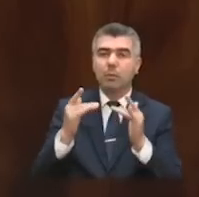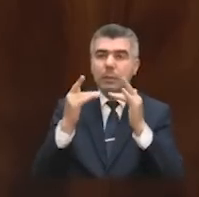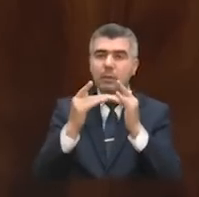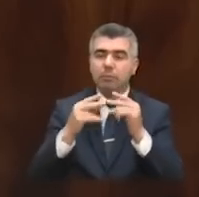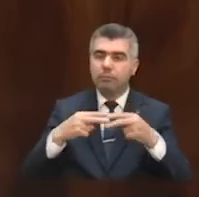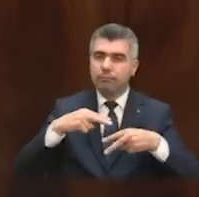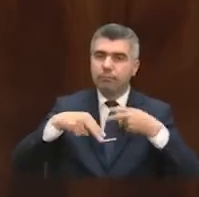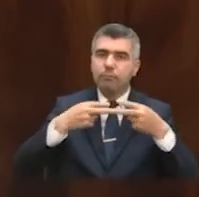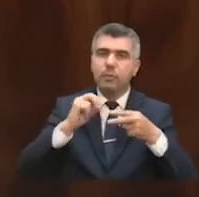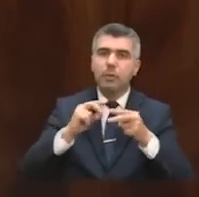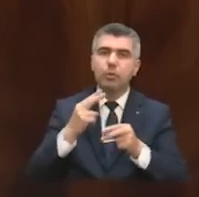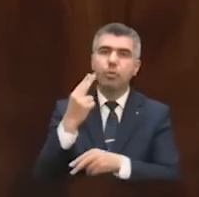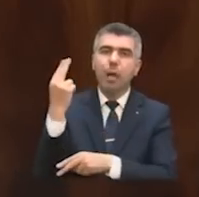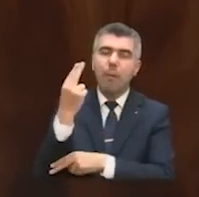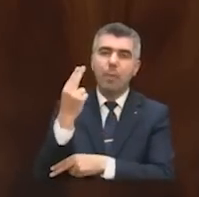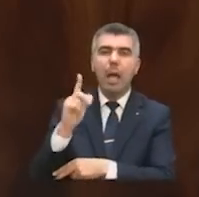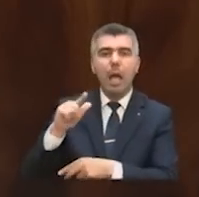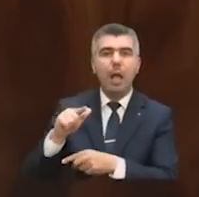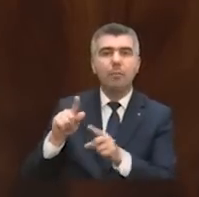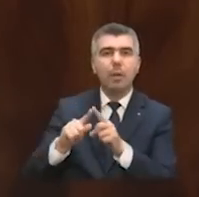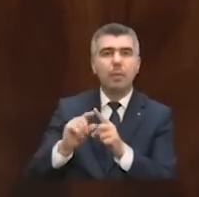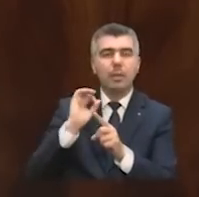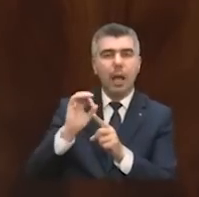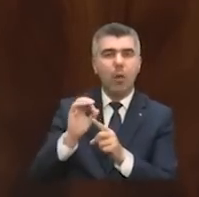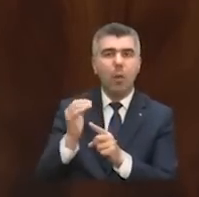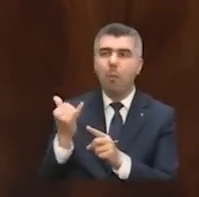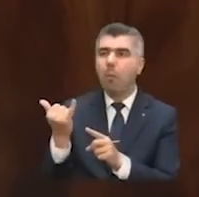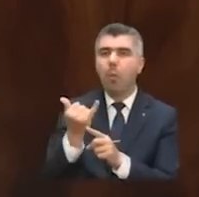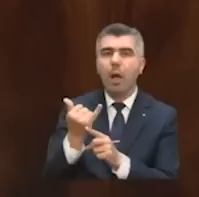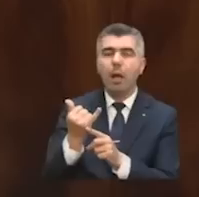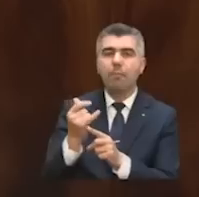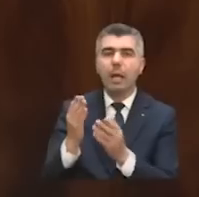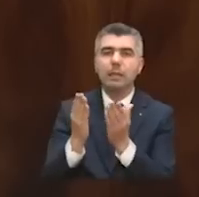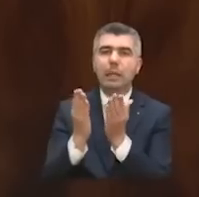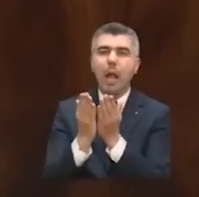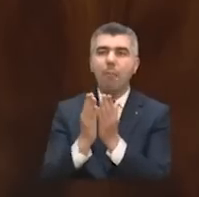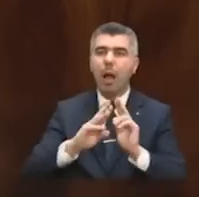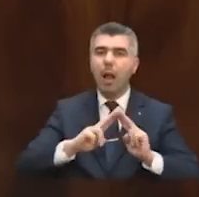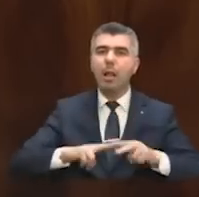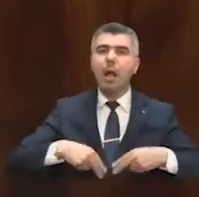والإطعام الجامعي، كان عندنا هدف توفير الشروط المناسبة باش الطلبة يعيشوا حياة